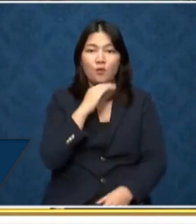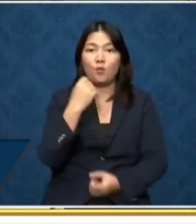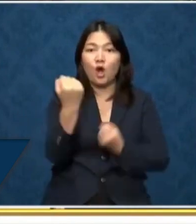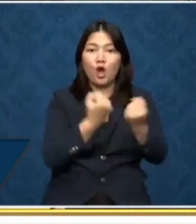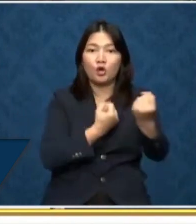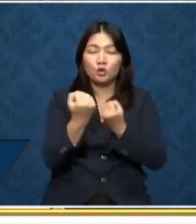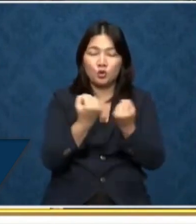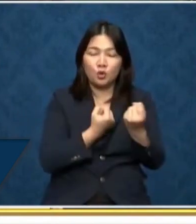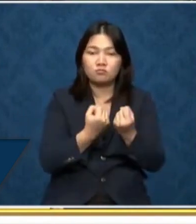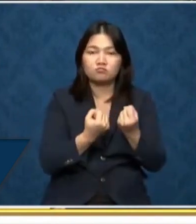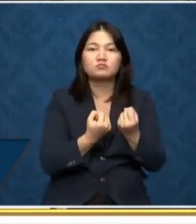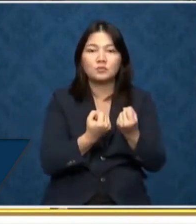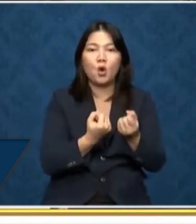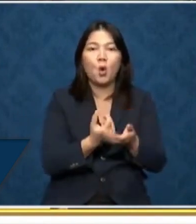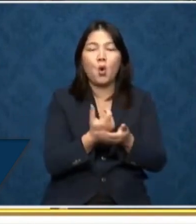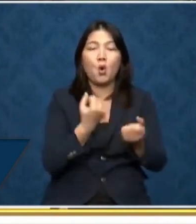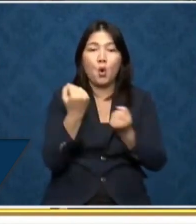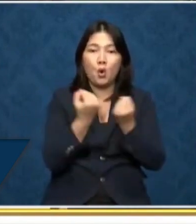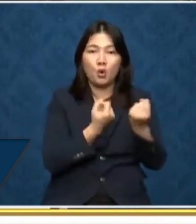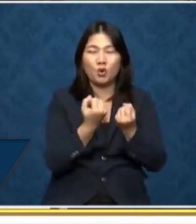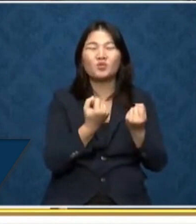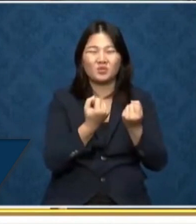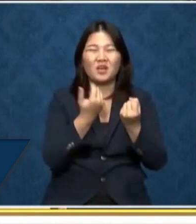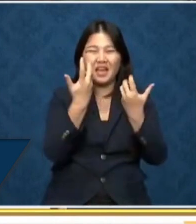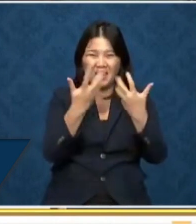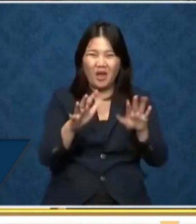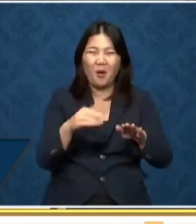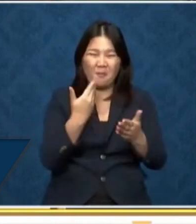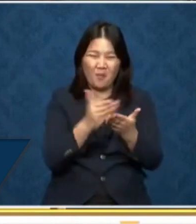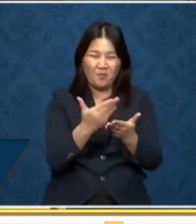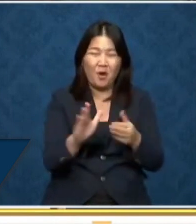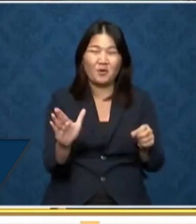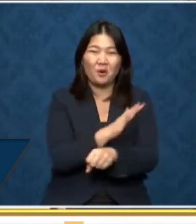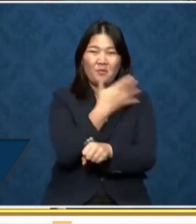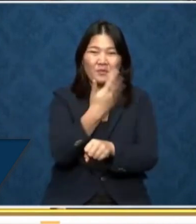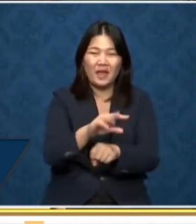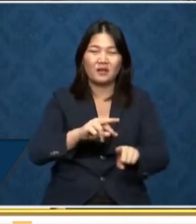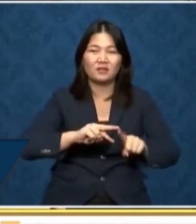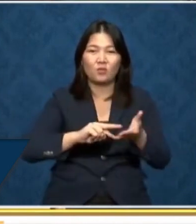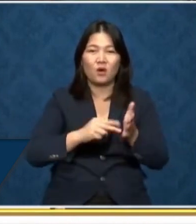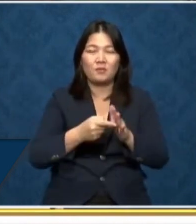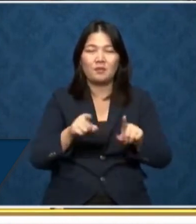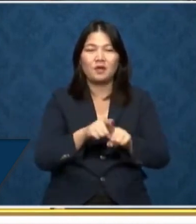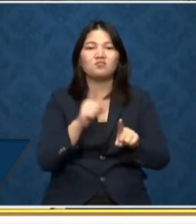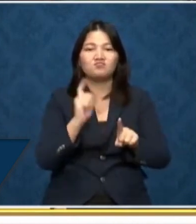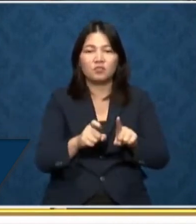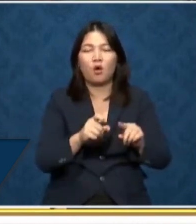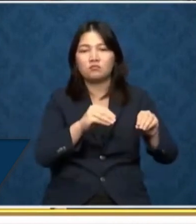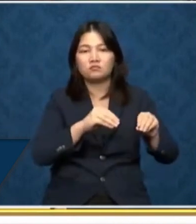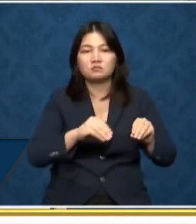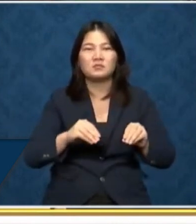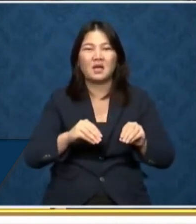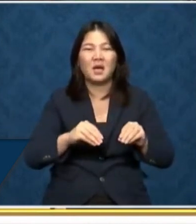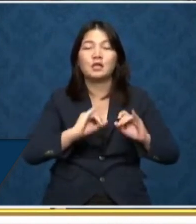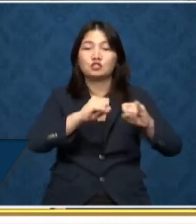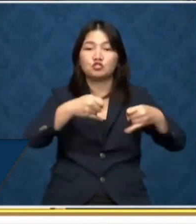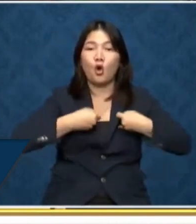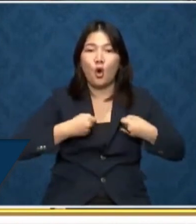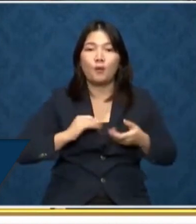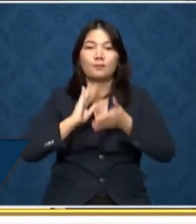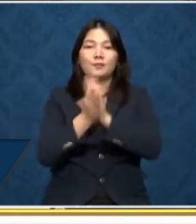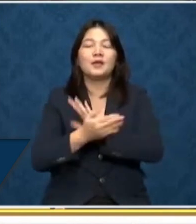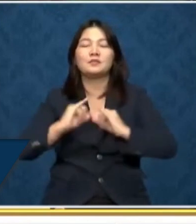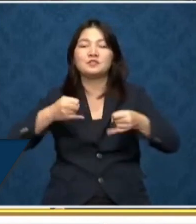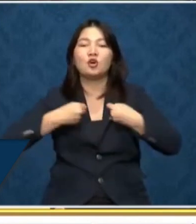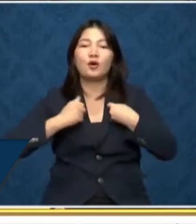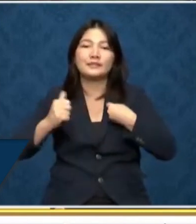วเป็นจำนวนหลายพันบาททั้งนี้ขึ้นอยู่กับประเภทว่ารถหรูขนาดไหนเกรดอะไรหากเป็นรถหรูก็จะต้องจ่ายค่าธรรม